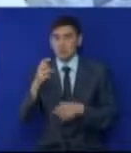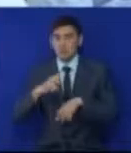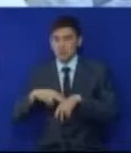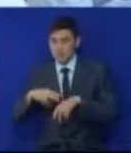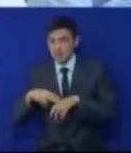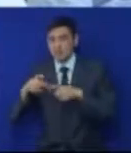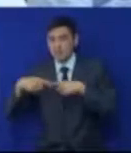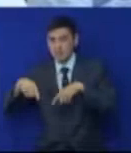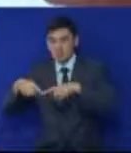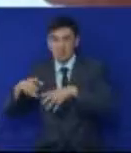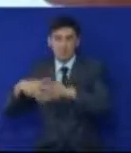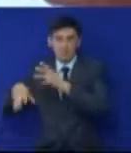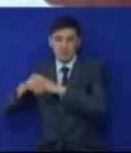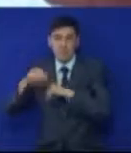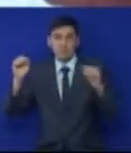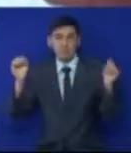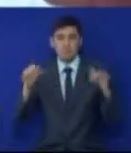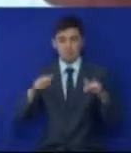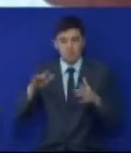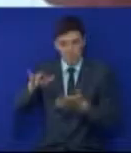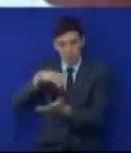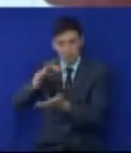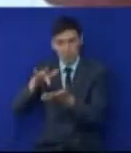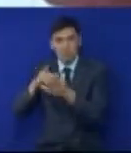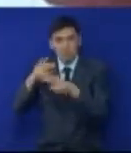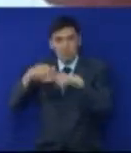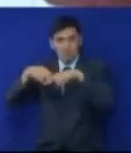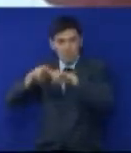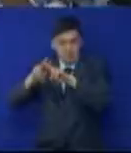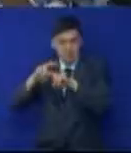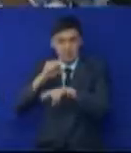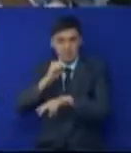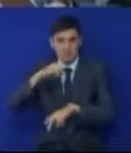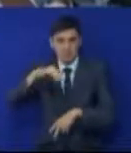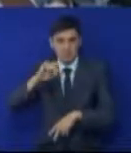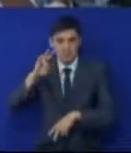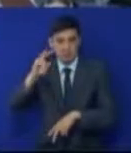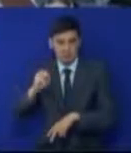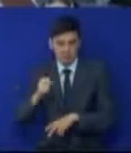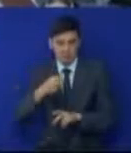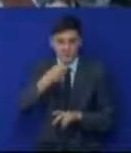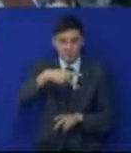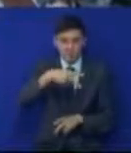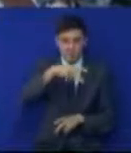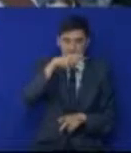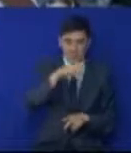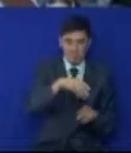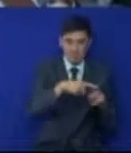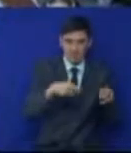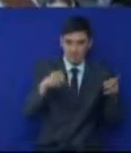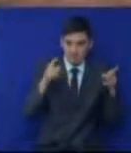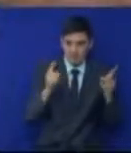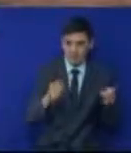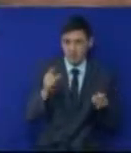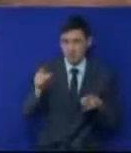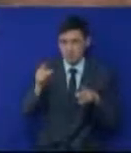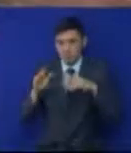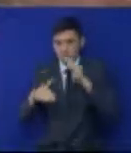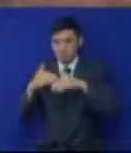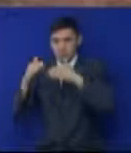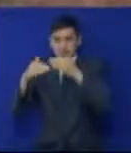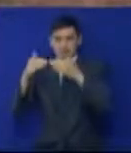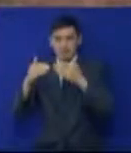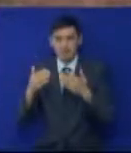де атсалысты. 20 жылда Астана айтарлықтай дамыды. Заманауи шаһар қазақстандықтар үшін арман қалаға айналды.